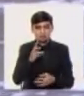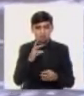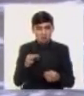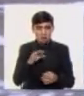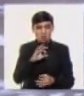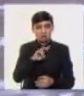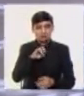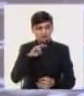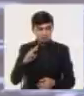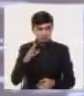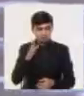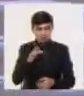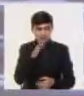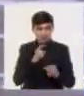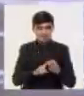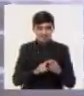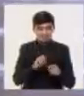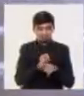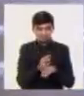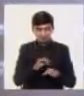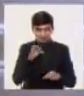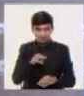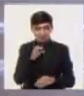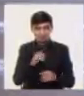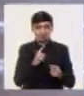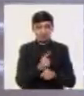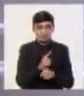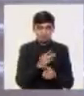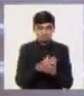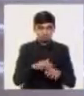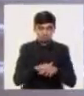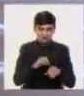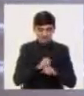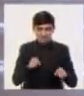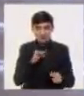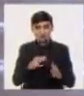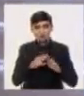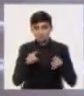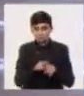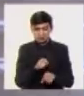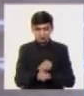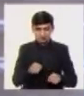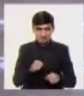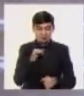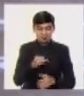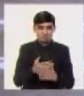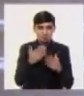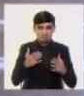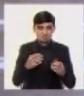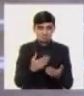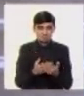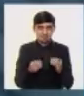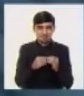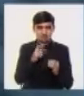основном в онлайн-режиме. Из-за пандемии массовые мероприятия запрещены, в том числе и дома. Массовые, по определению, это больше 10